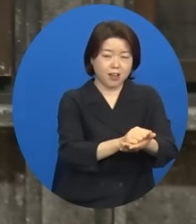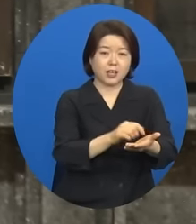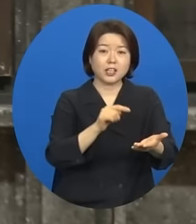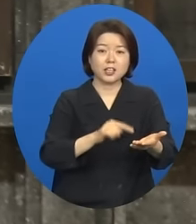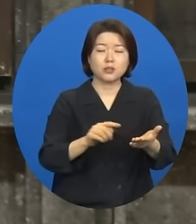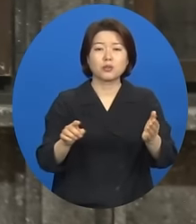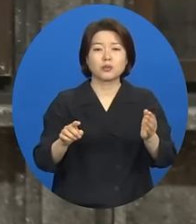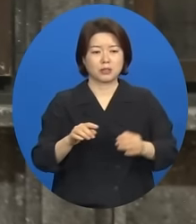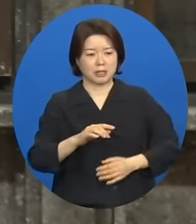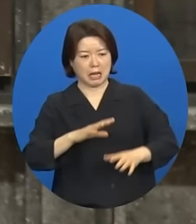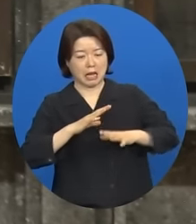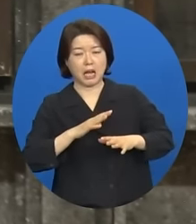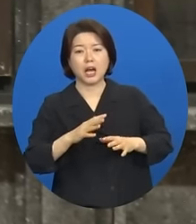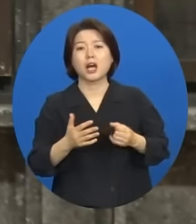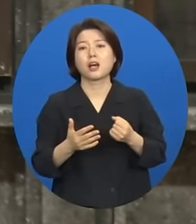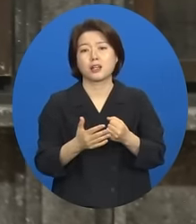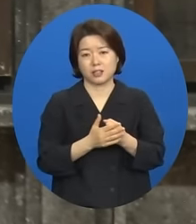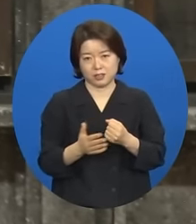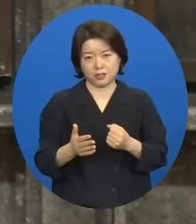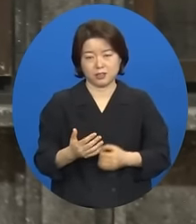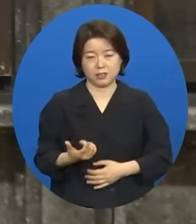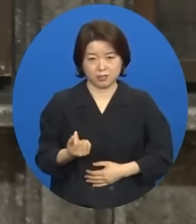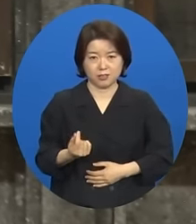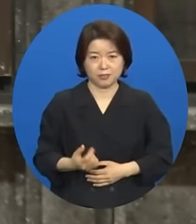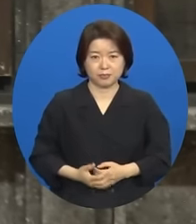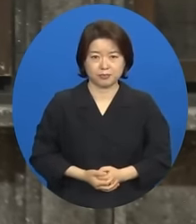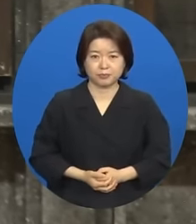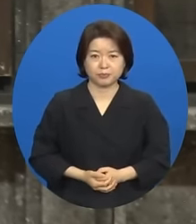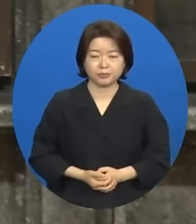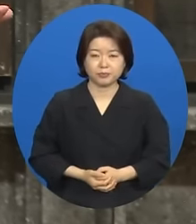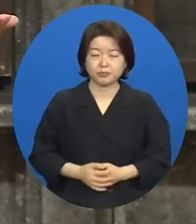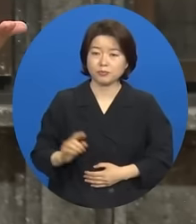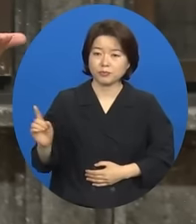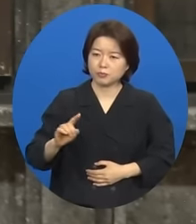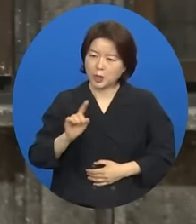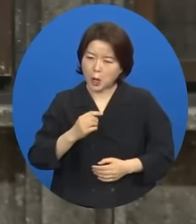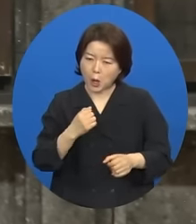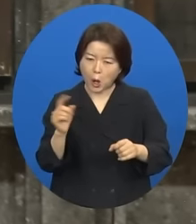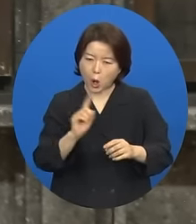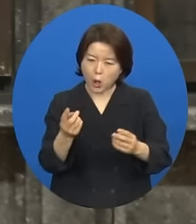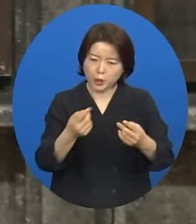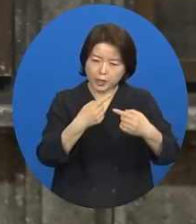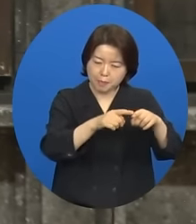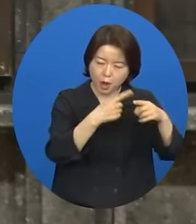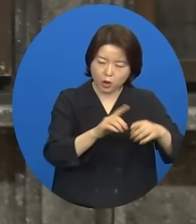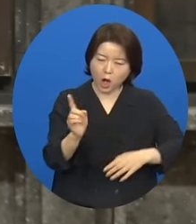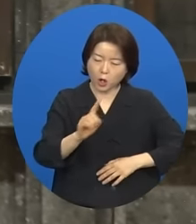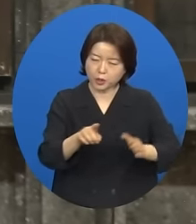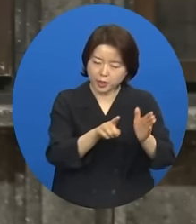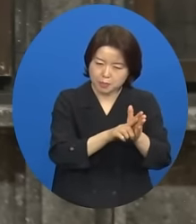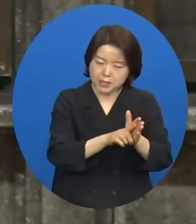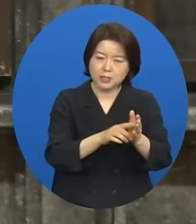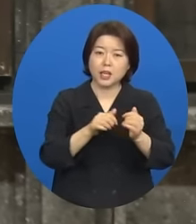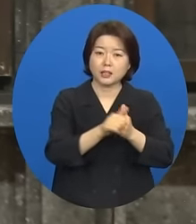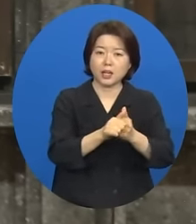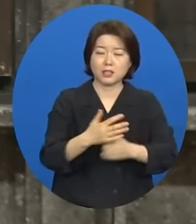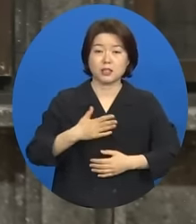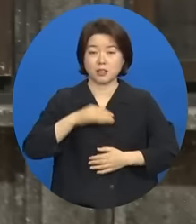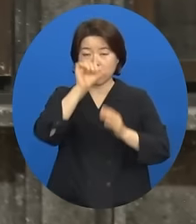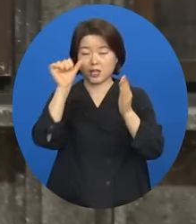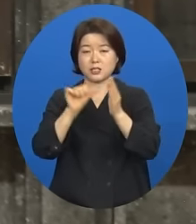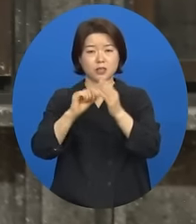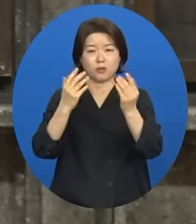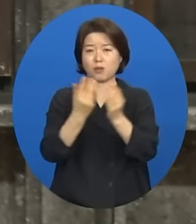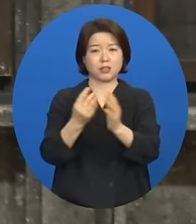믿음 때문에 우리는 두려워지게 되는 것이지 결국 우리는 무엇을 어떻게 해석하고 그것을 믿느냐에 따라서 완전히 우리 인생은